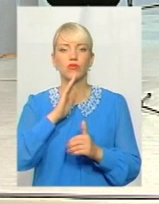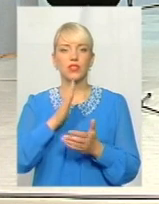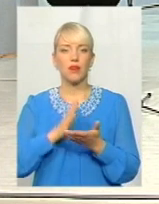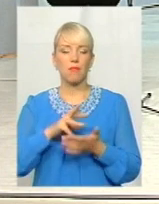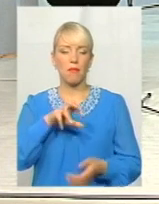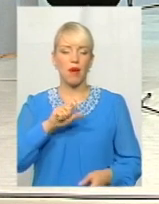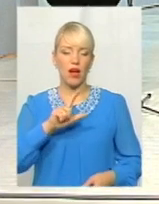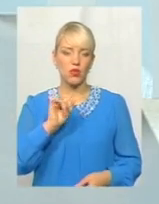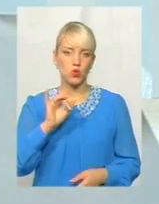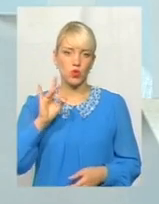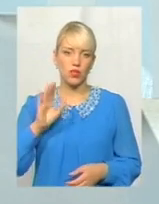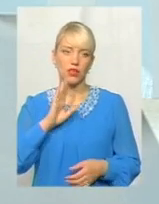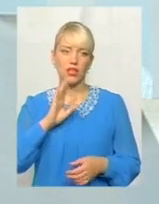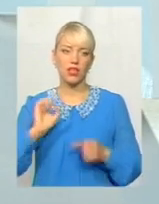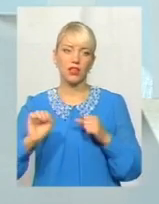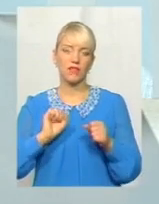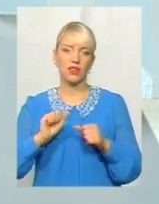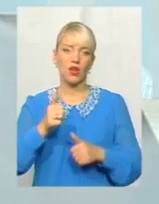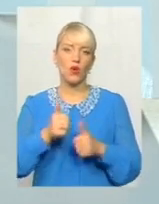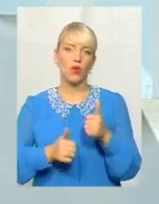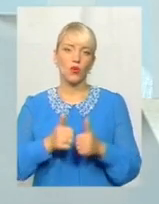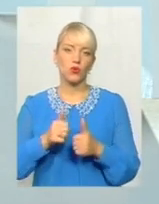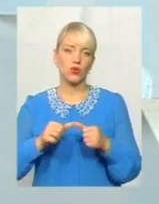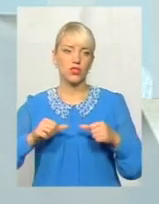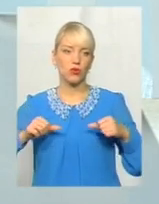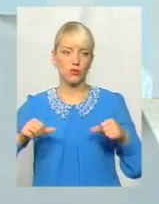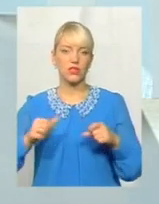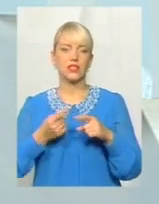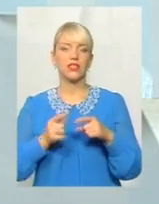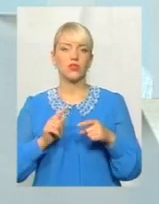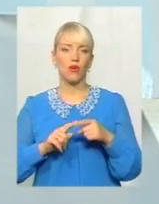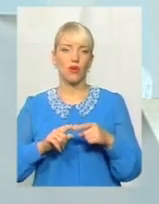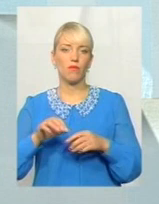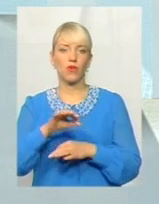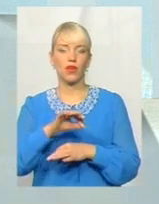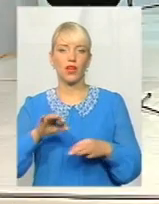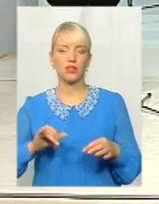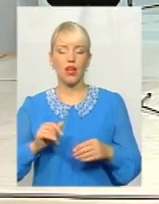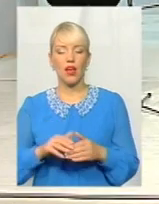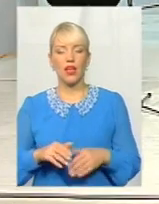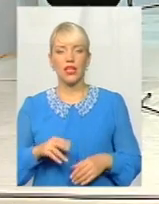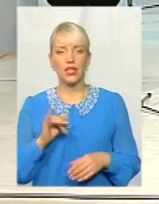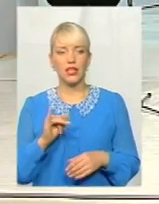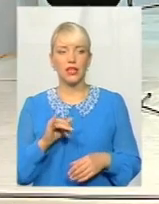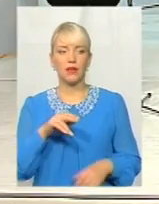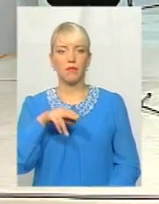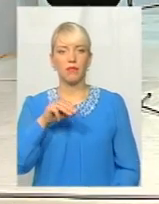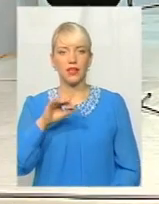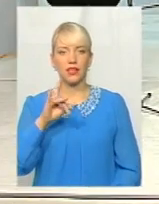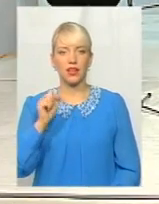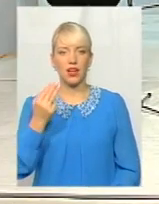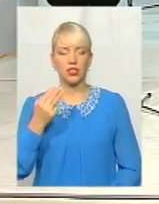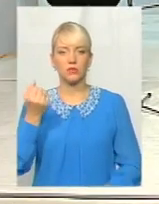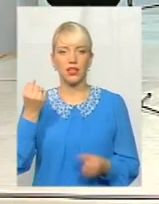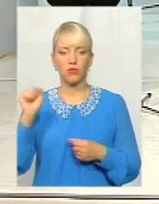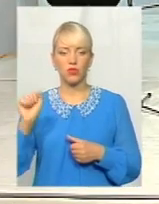Мазур, вона керівник конкурсної комісії цього проєкту. По праву руку від мене Ігор Петраш,